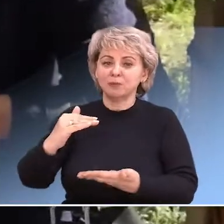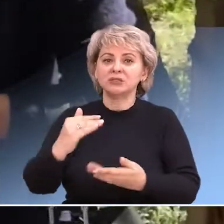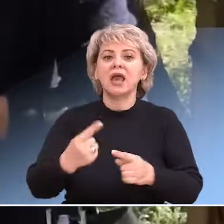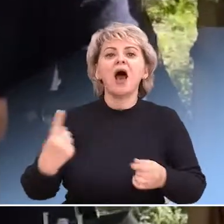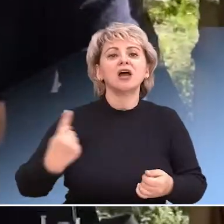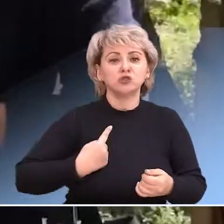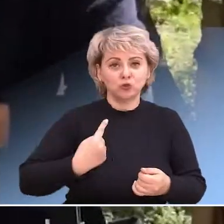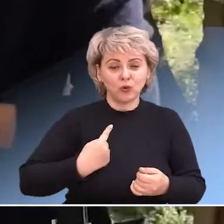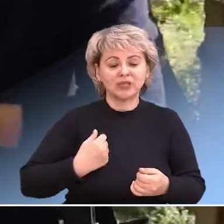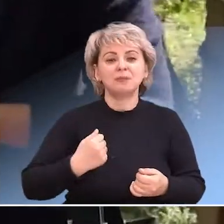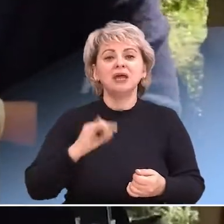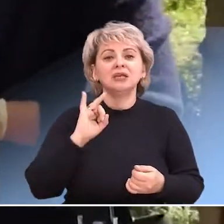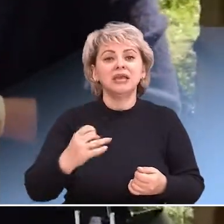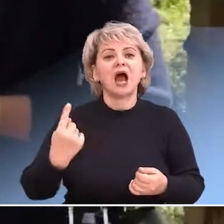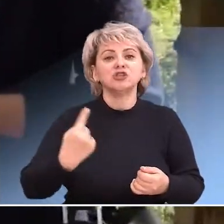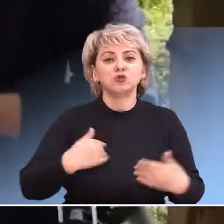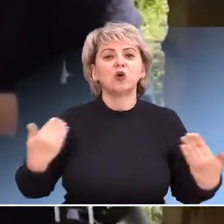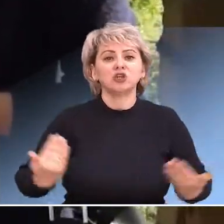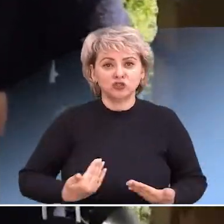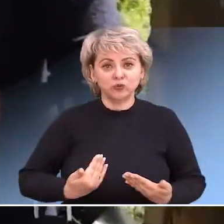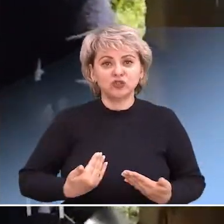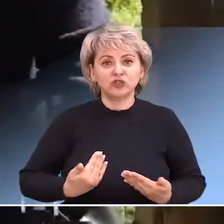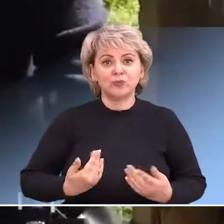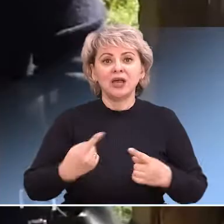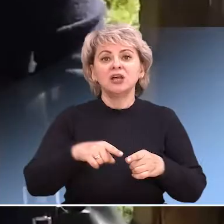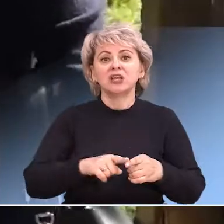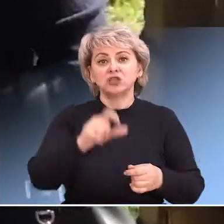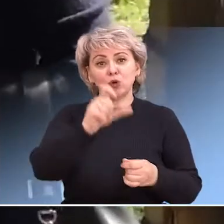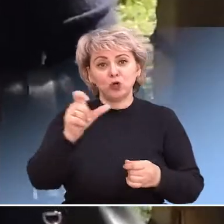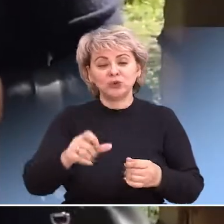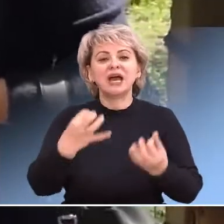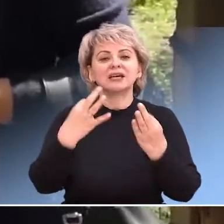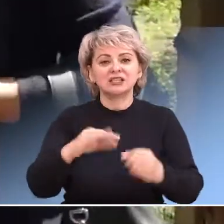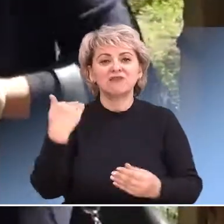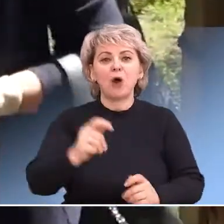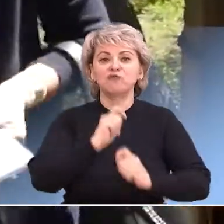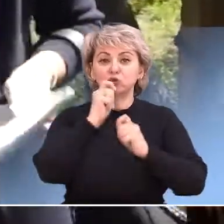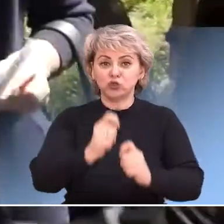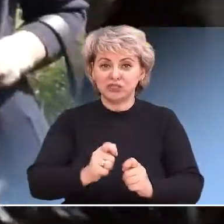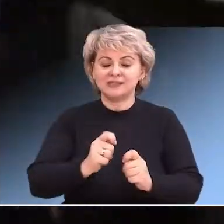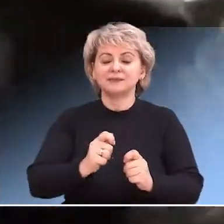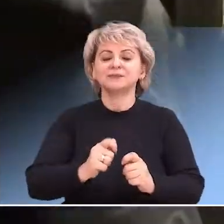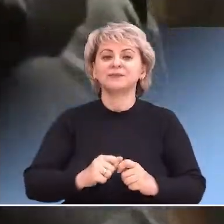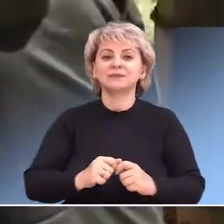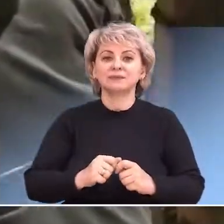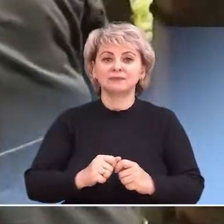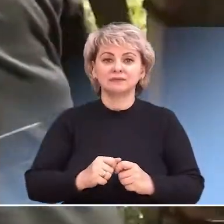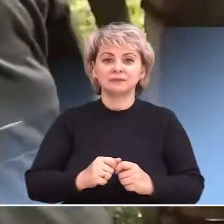продуктовых наборов одиноким и одиноко проживающим и малоимущим гражданам. Разрешите вам